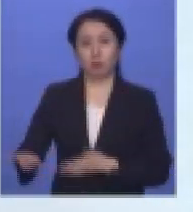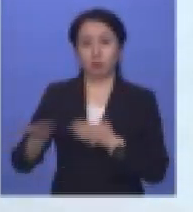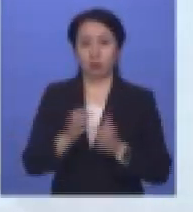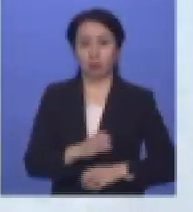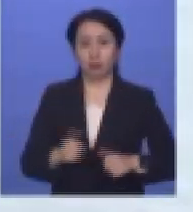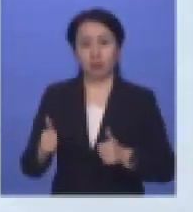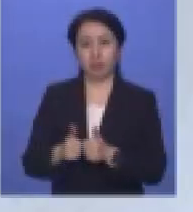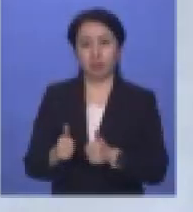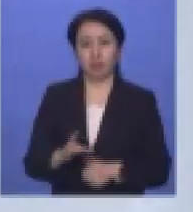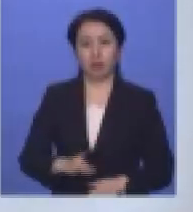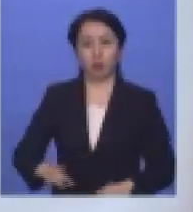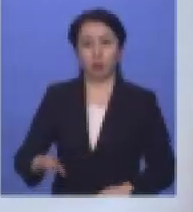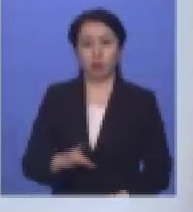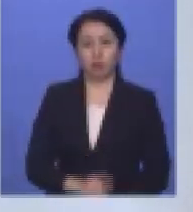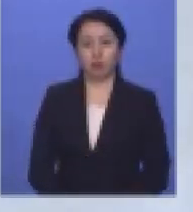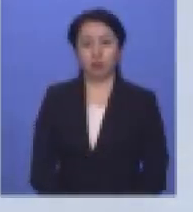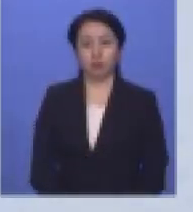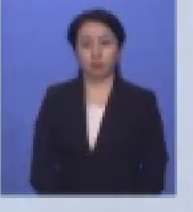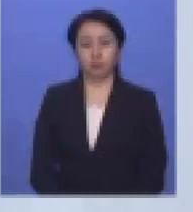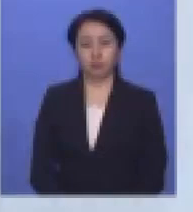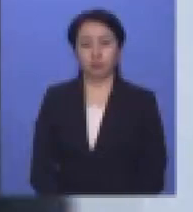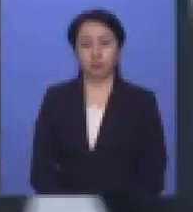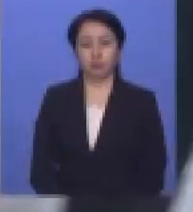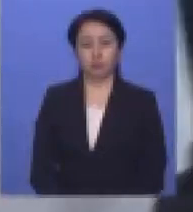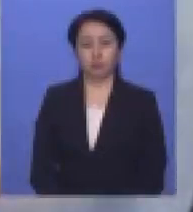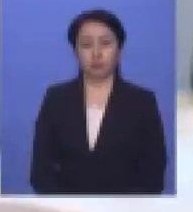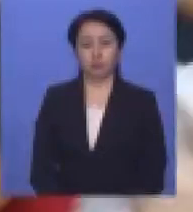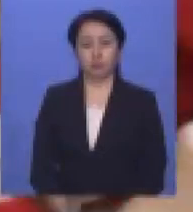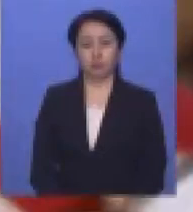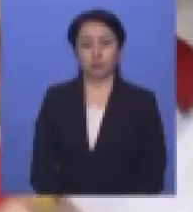команды из соседних регионов. Илья Кудряков, Амрия Акбатай, Анатолий Белонок, служба новостей.